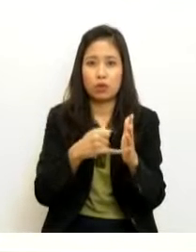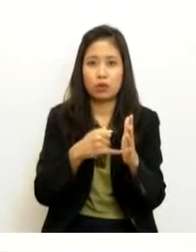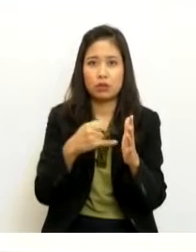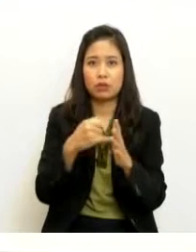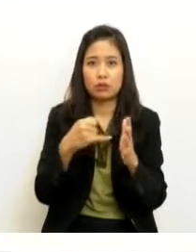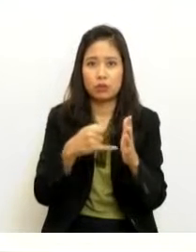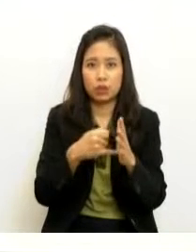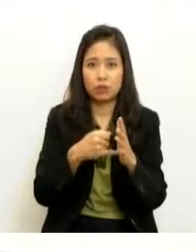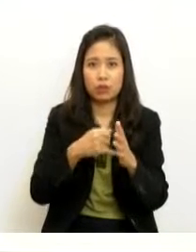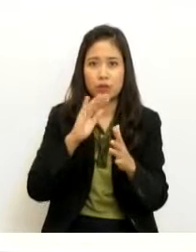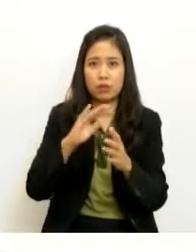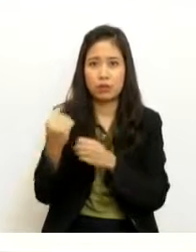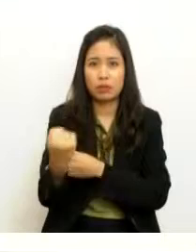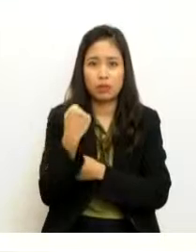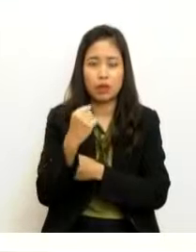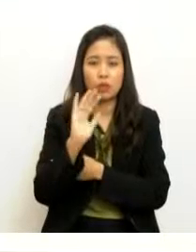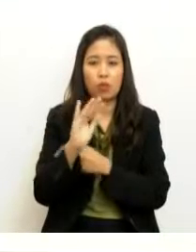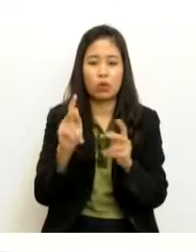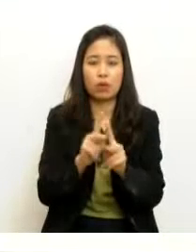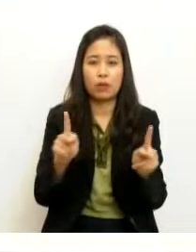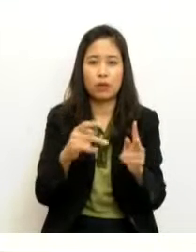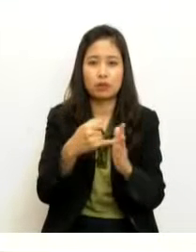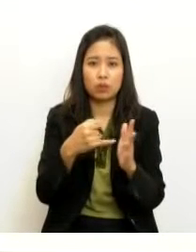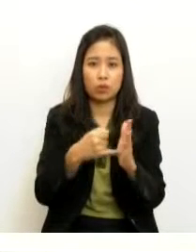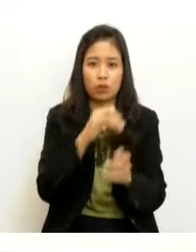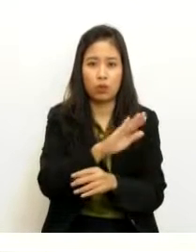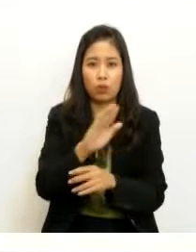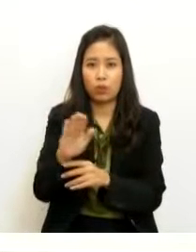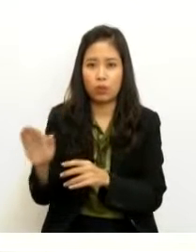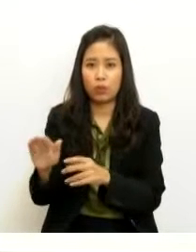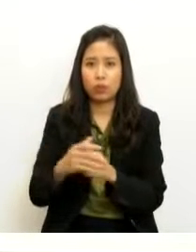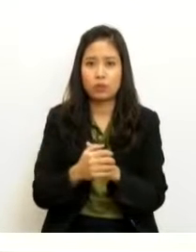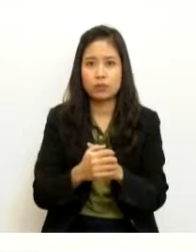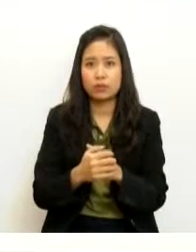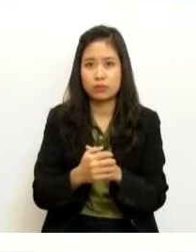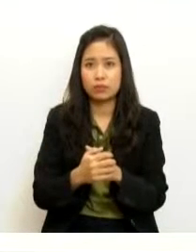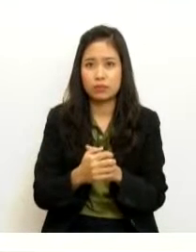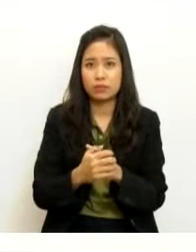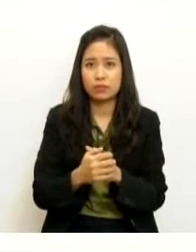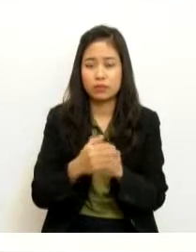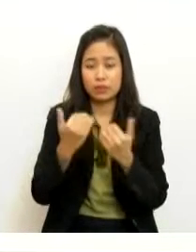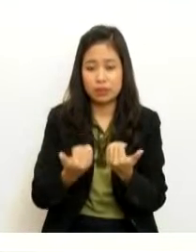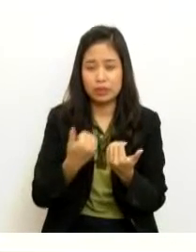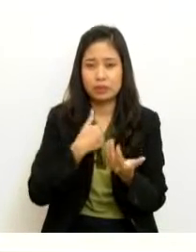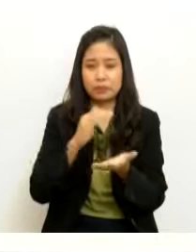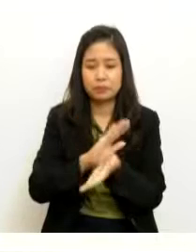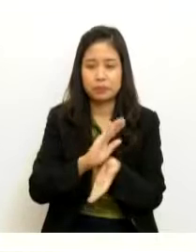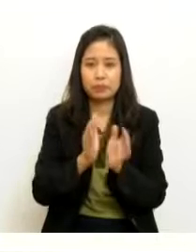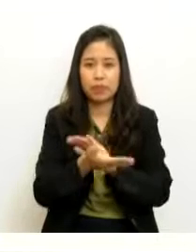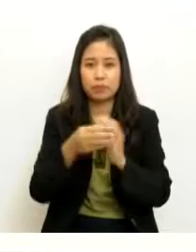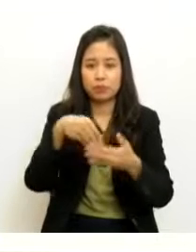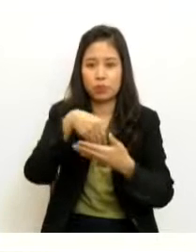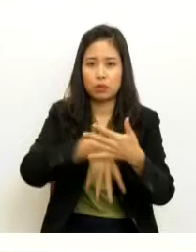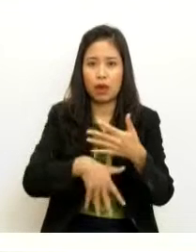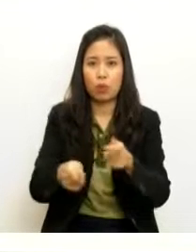ให้เป็นอำนาจของคณะกรรมการระดับจังหวัดนะครับและปีนี้นั้น เราได้ปรับโครงสร้างทางการบริห